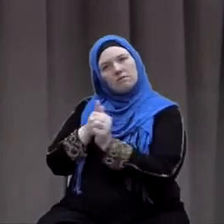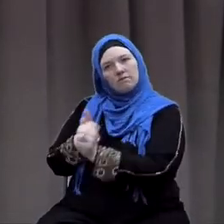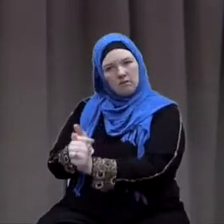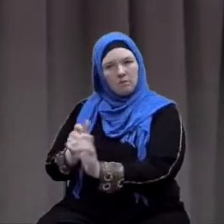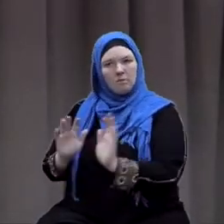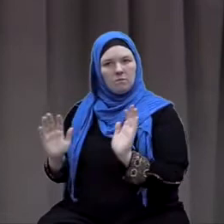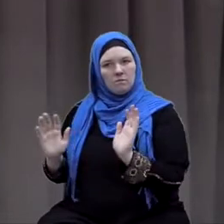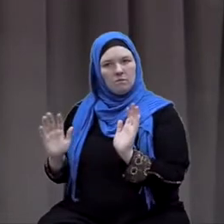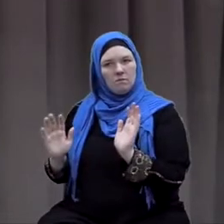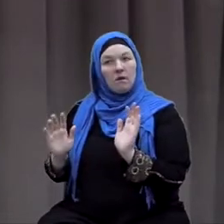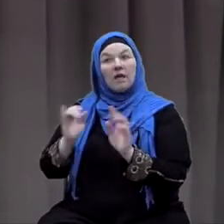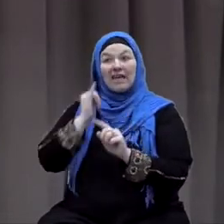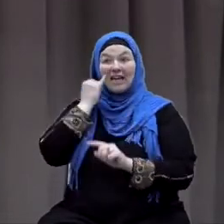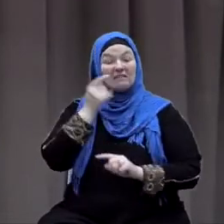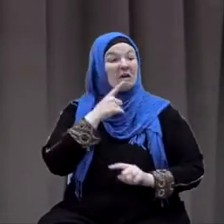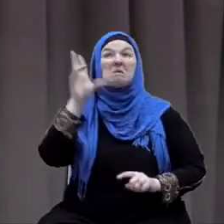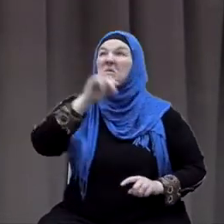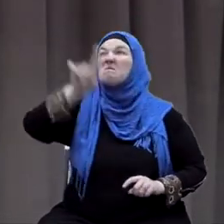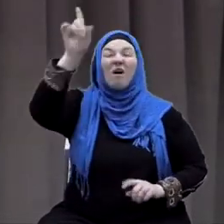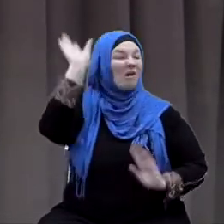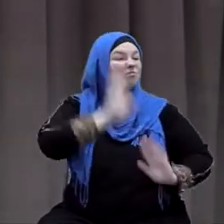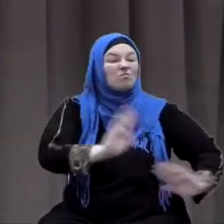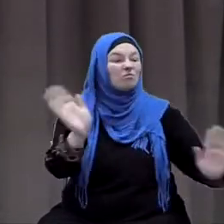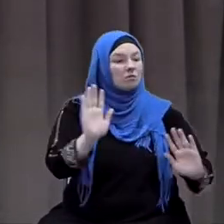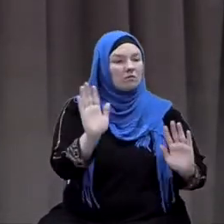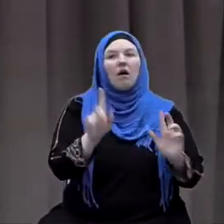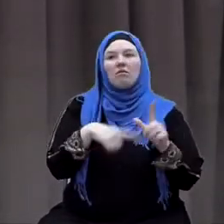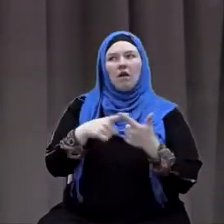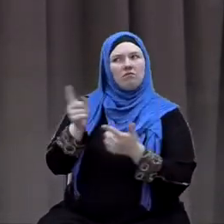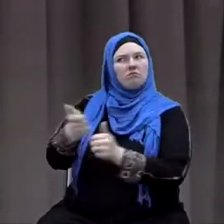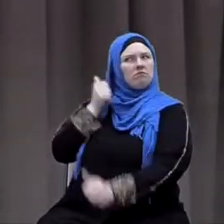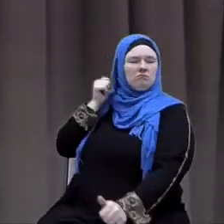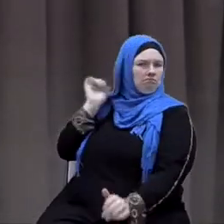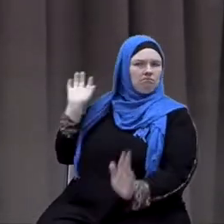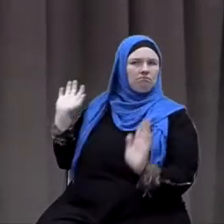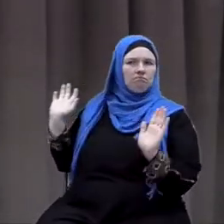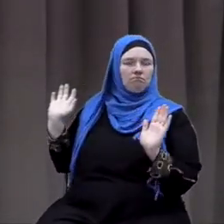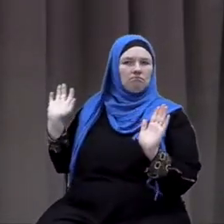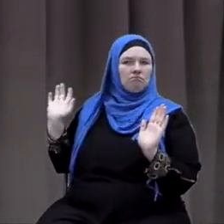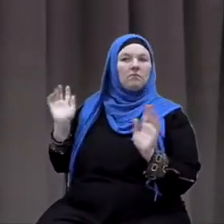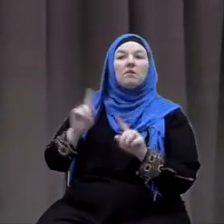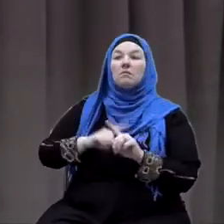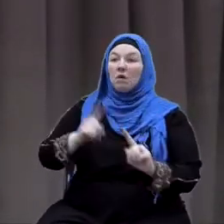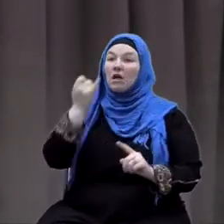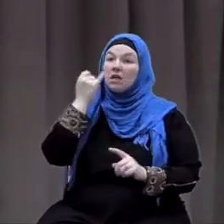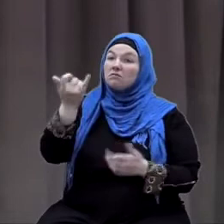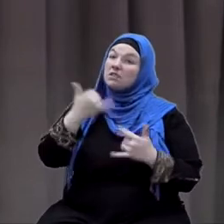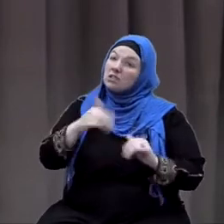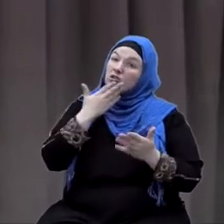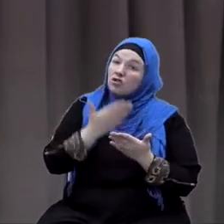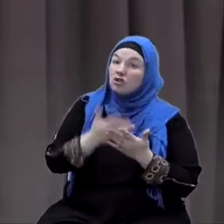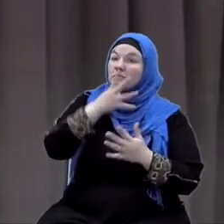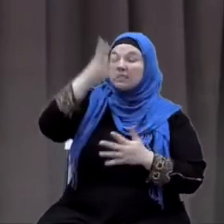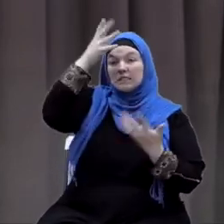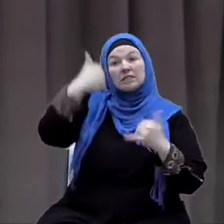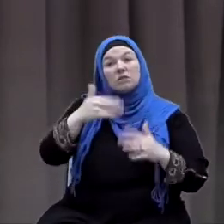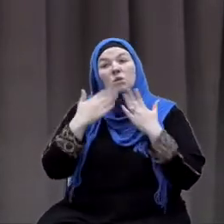support. وَلَا تُشْرِكُوا بِهِ شَيْئًا وَبِالْوَالِدَيْنِ إِحْسَانًا وَذِي الْقُرْبَى